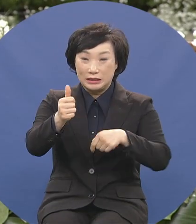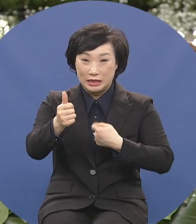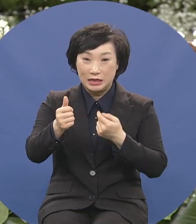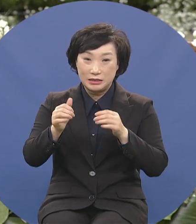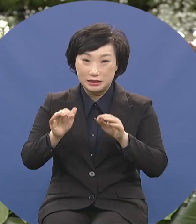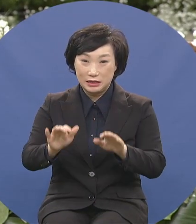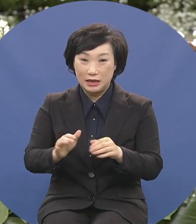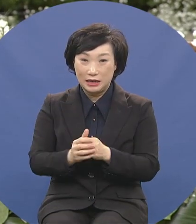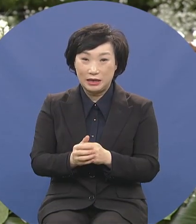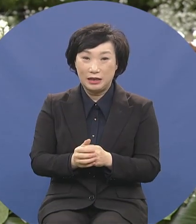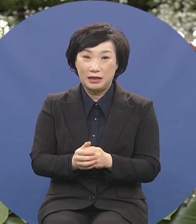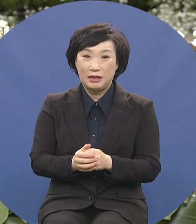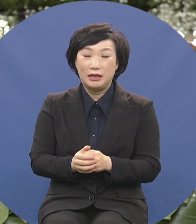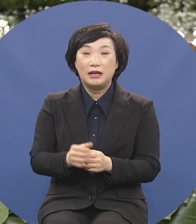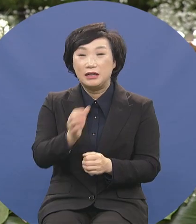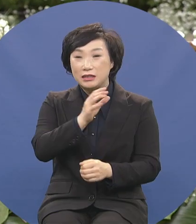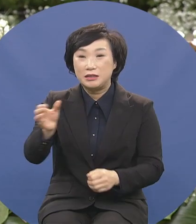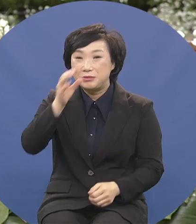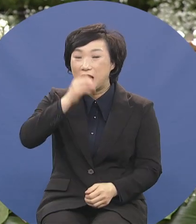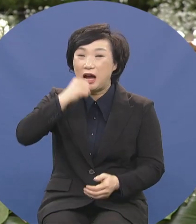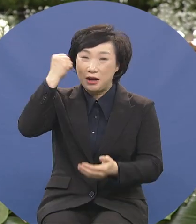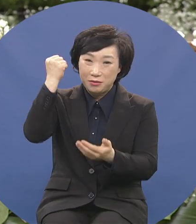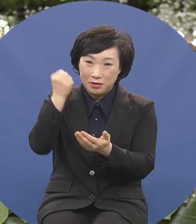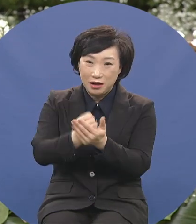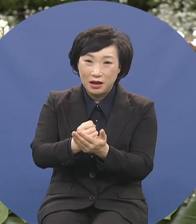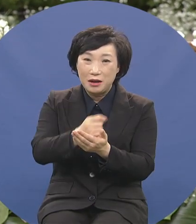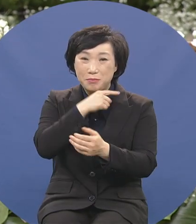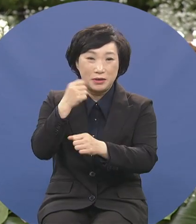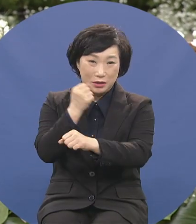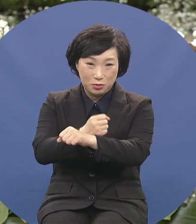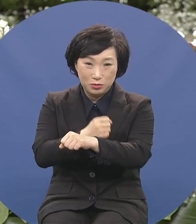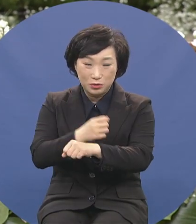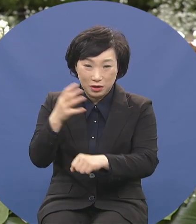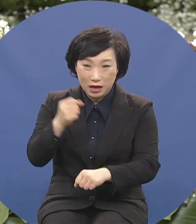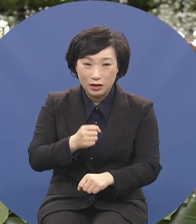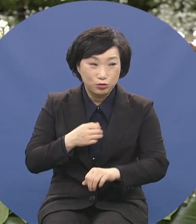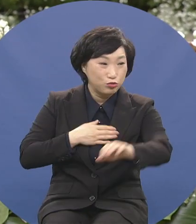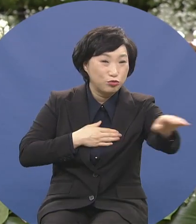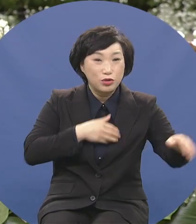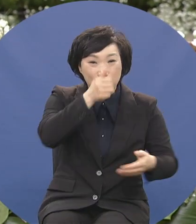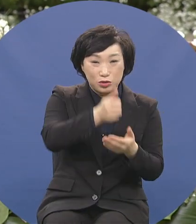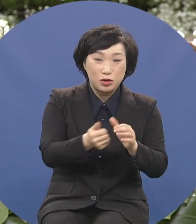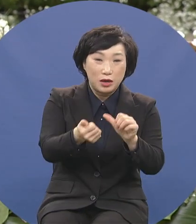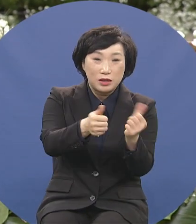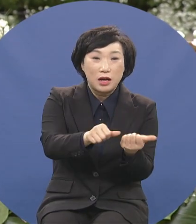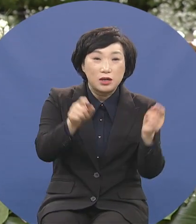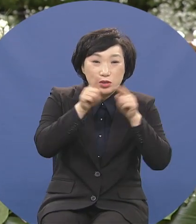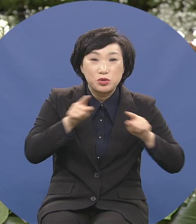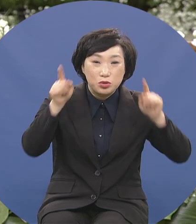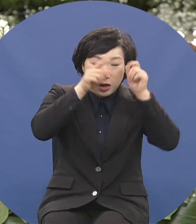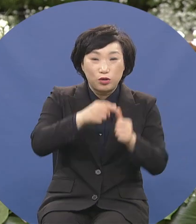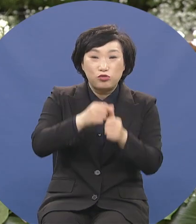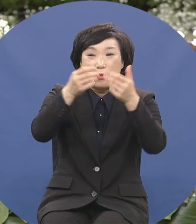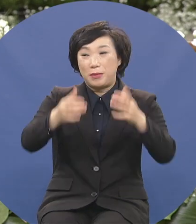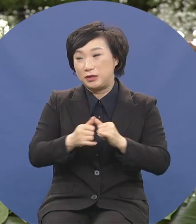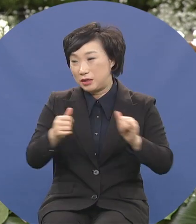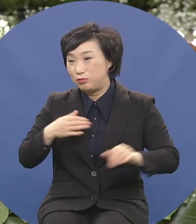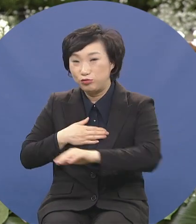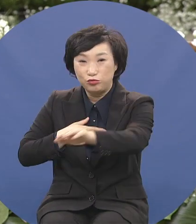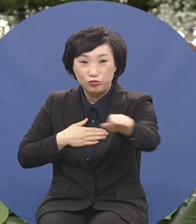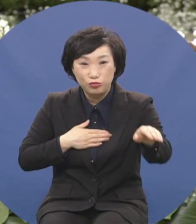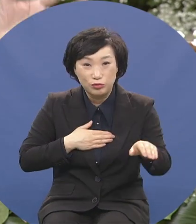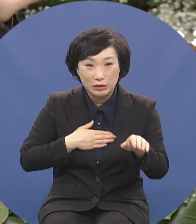자신의 십자가의 피의 공로로 죄와 사망과 지옥에서 구원받은